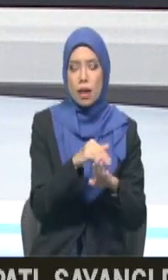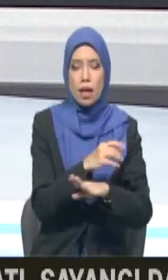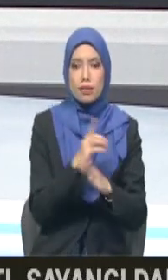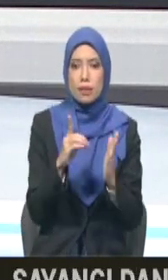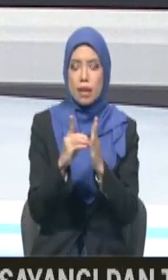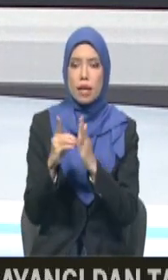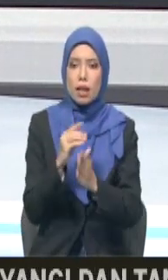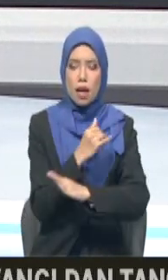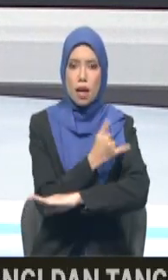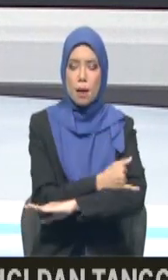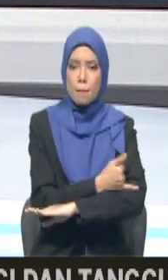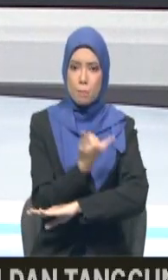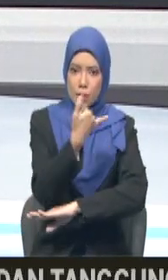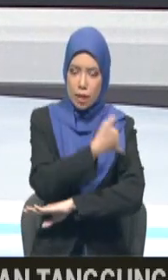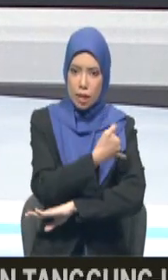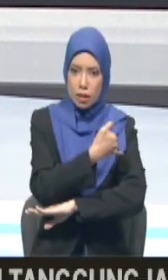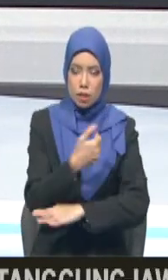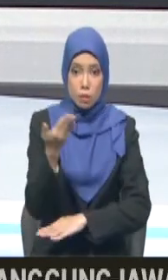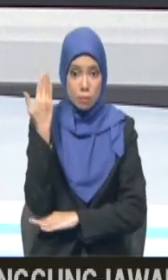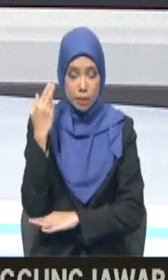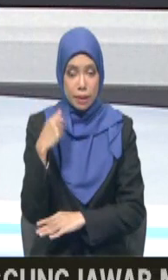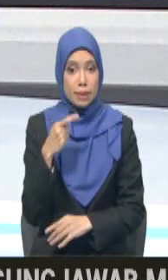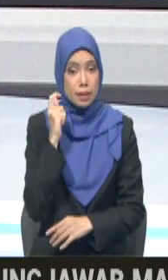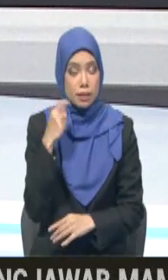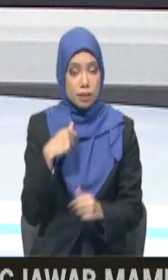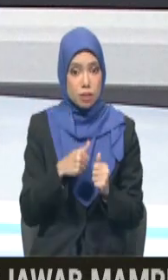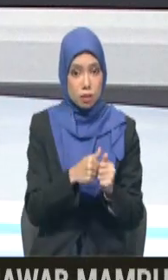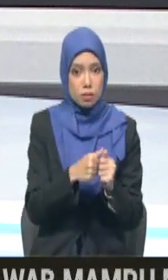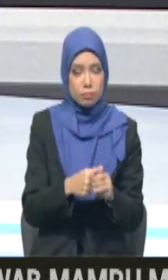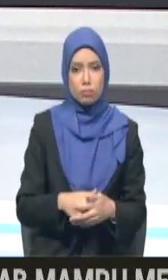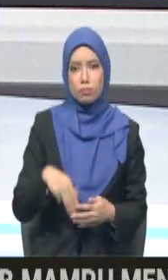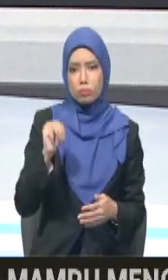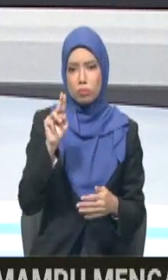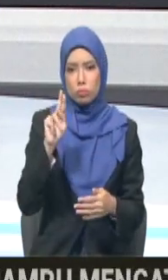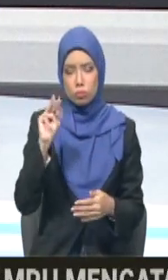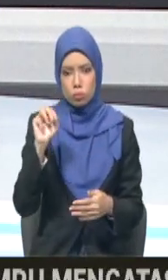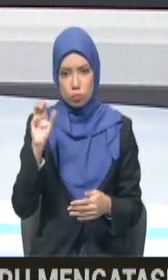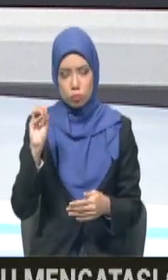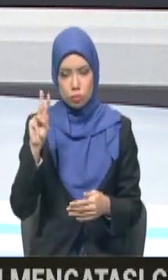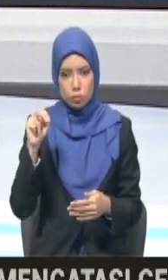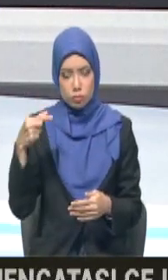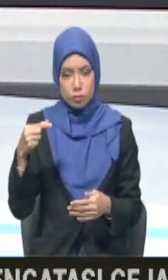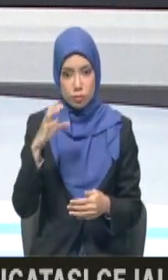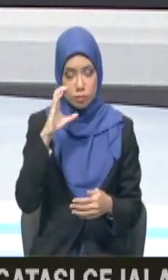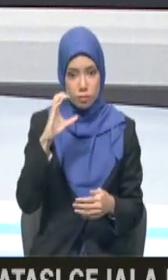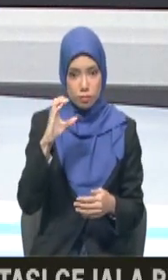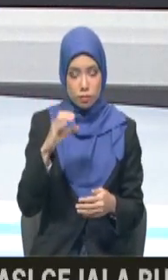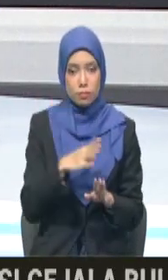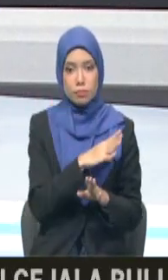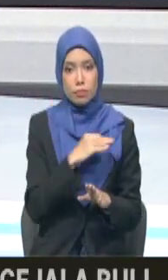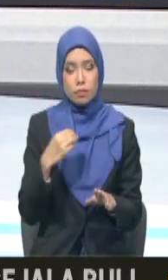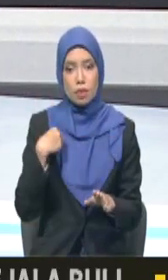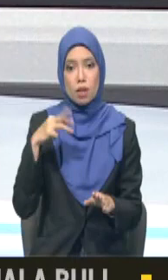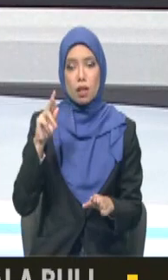pagi tadi pengundian diadakan bagi Kampung mumong C mukim Kuala blait dan rancangan Perumahan negara rpn Kampung